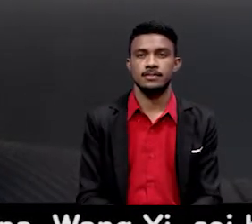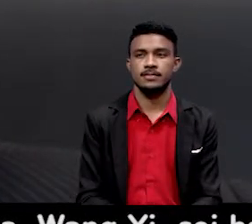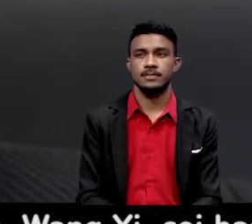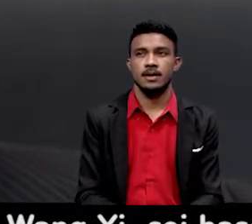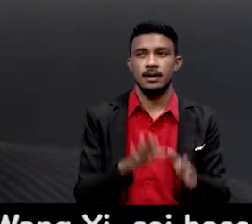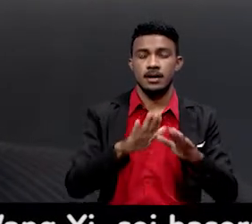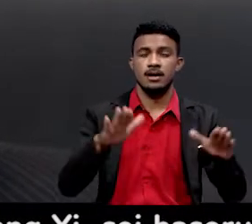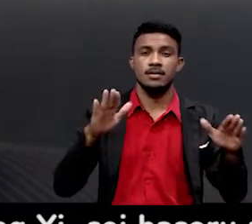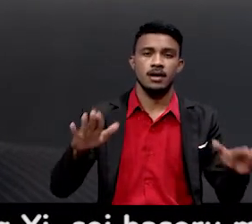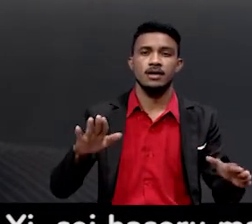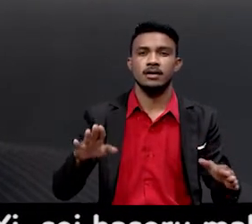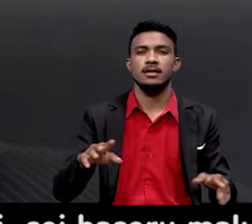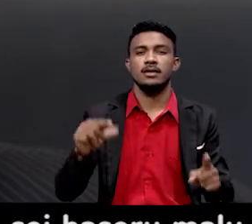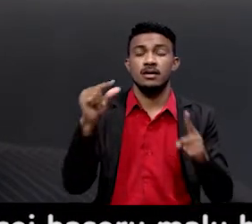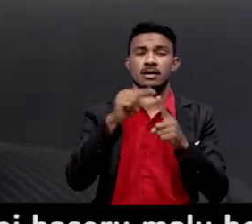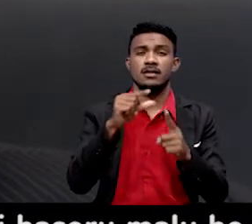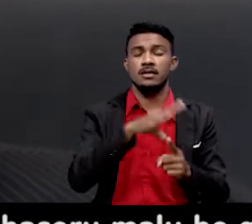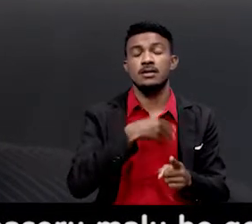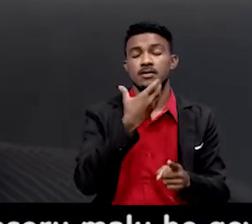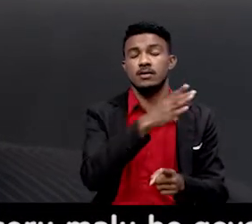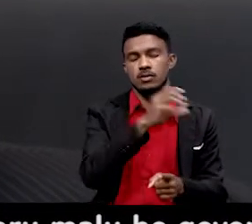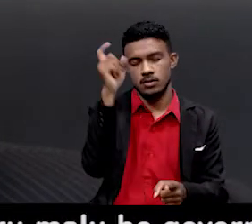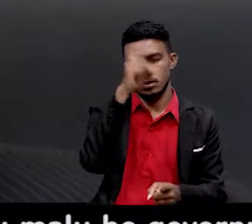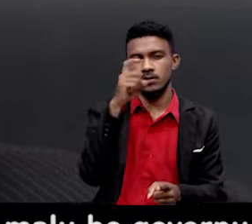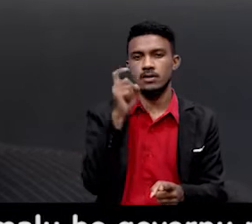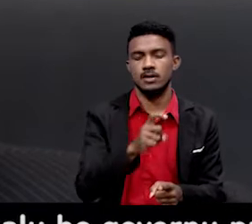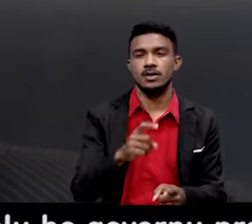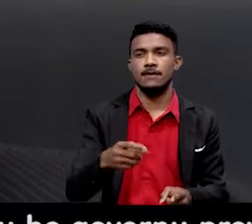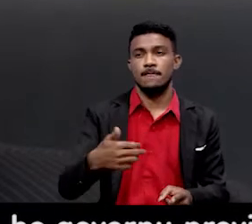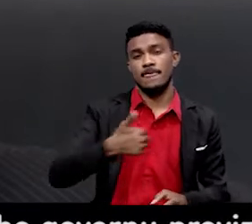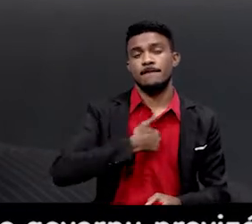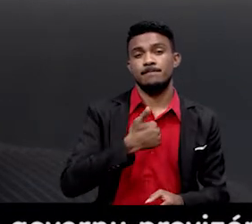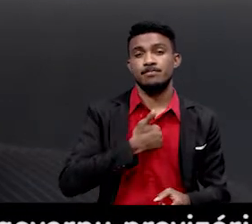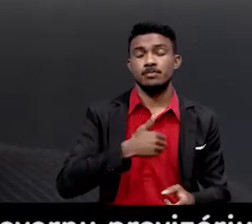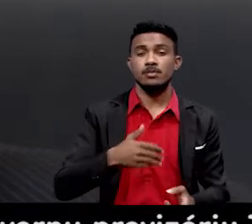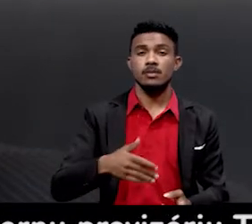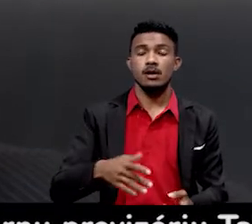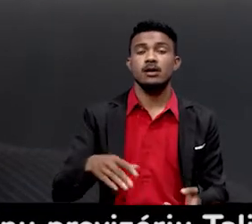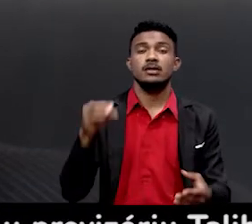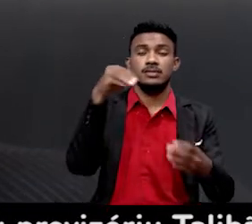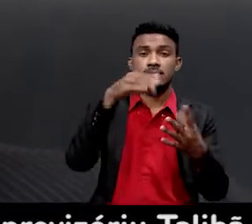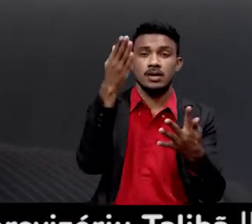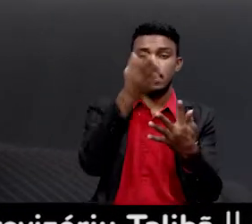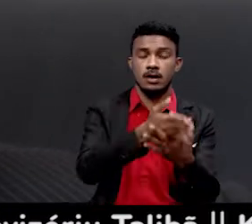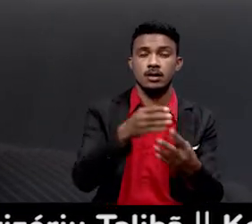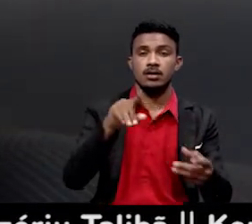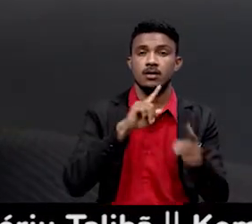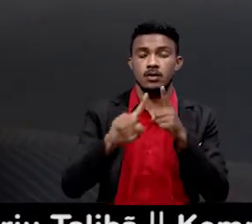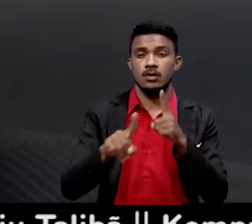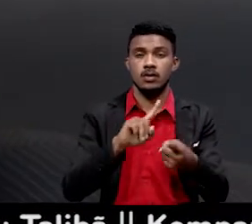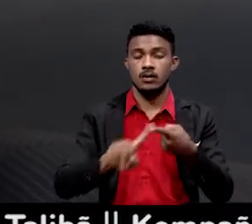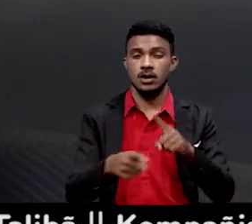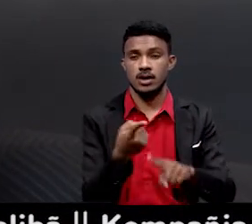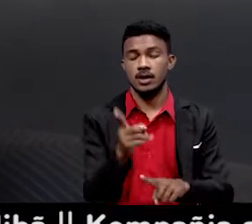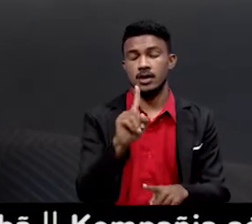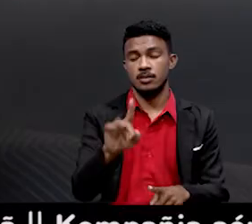lavari ni liang katuas Ya larang kolega ida mah kau sehat harus kuliah ni ya. Ni